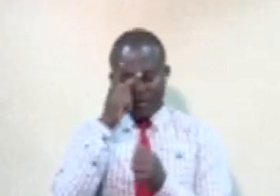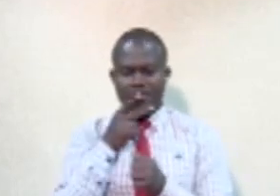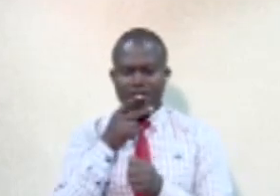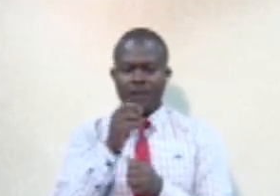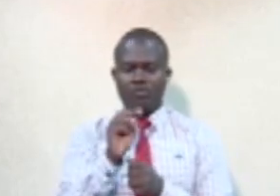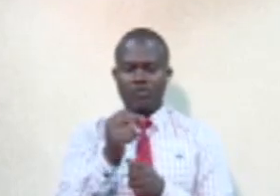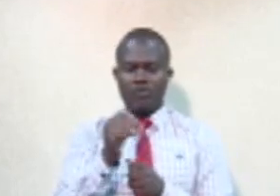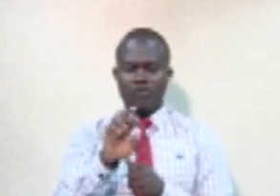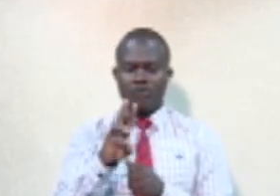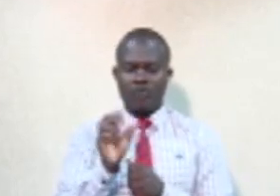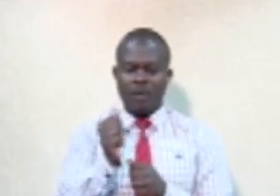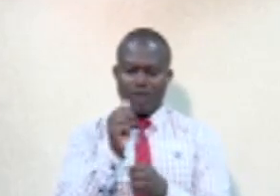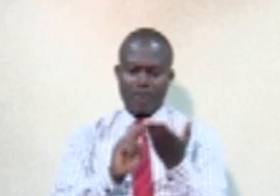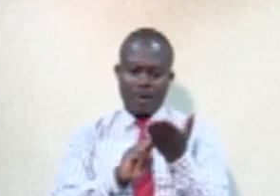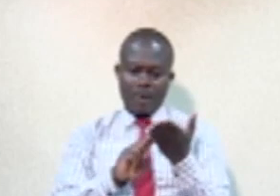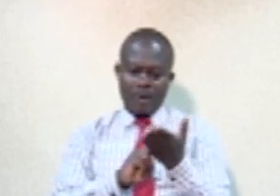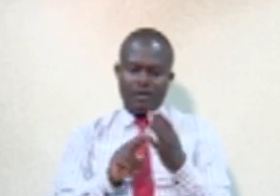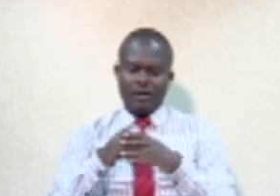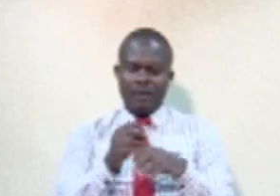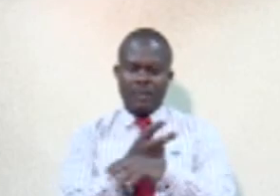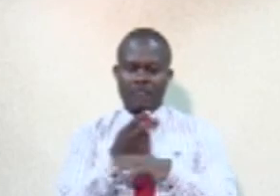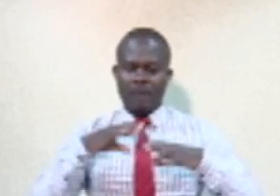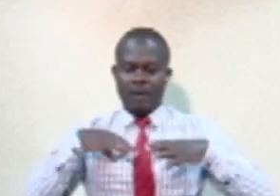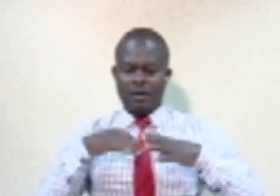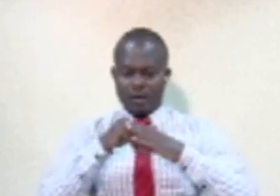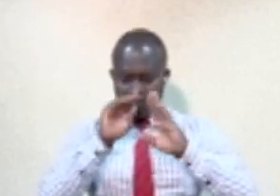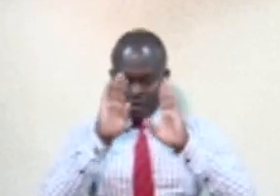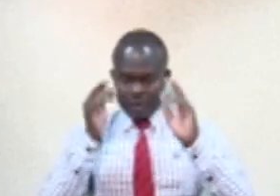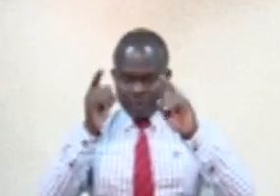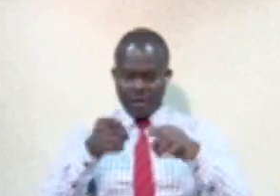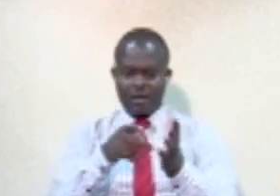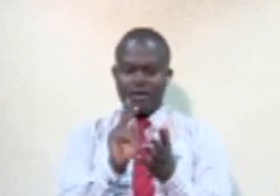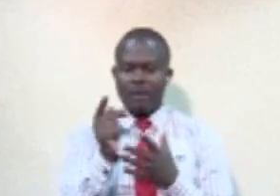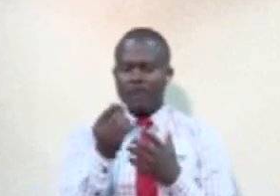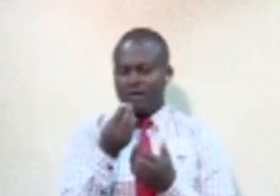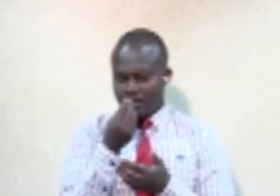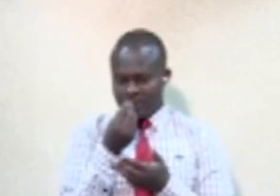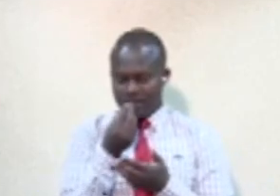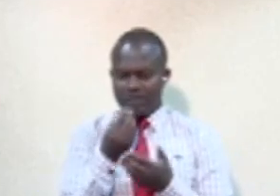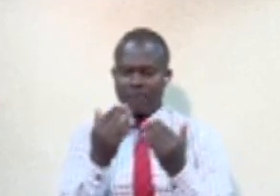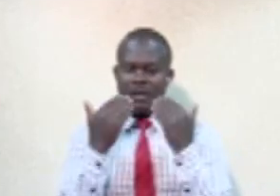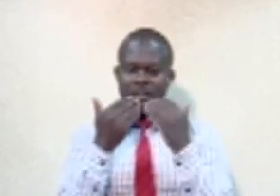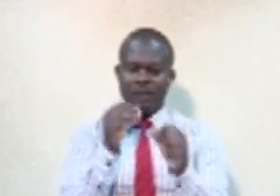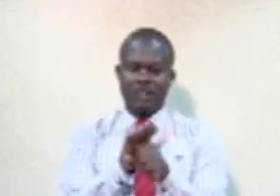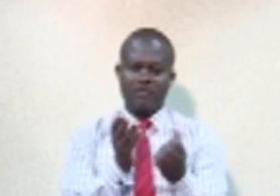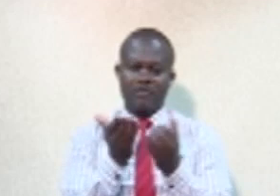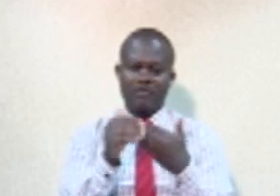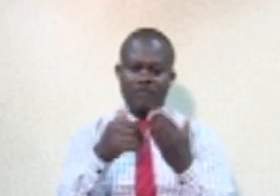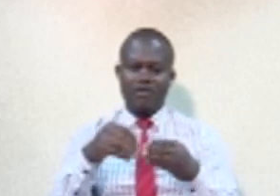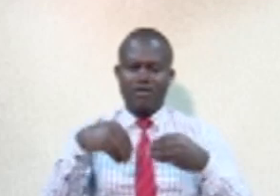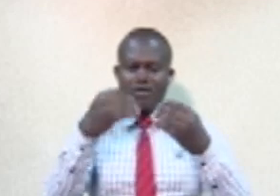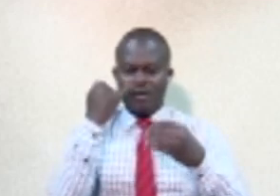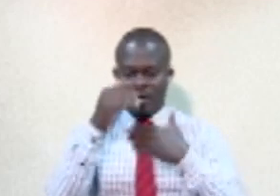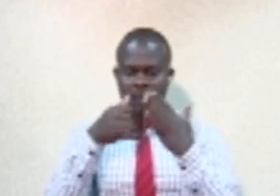munyurwa Asfati bakoresheje amasaya karuhuko ka kumanywa baza guhaha bashima cyane serivisi bahabwa